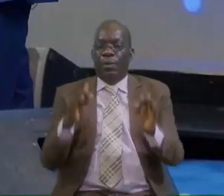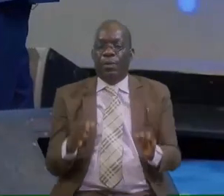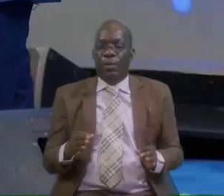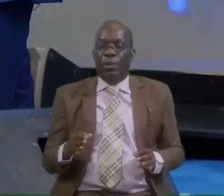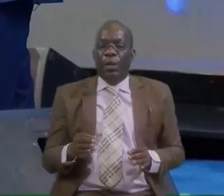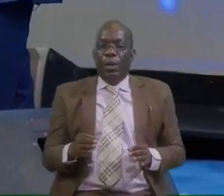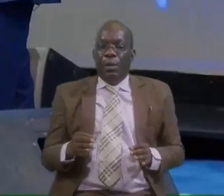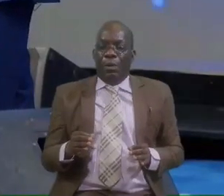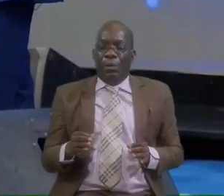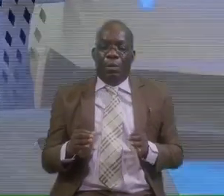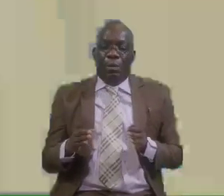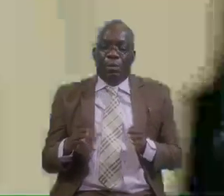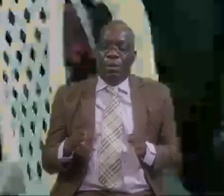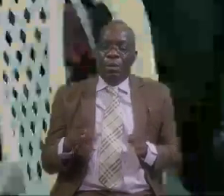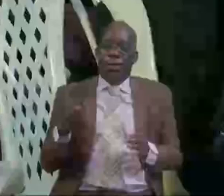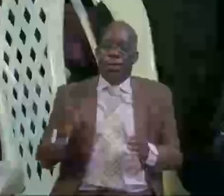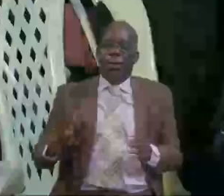la rédemption